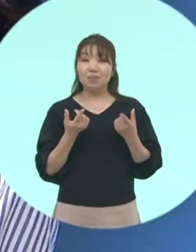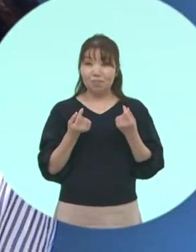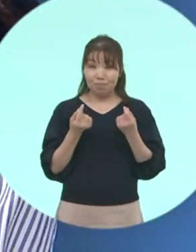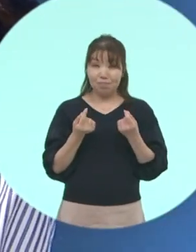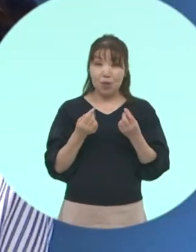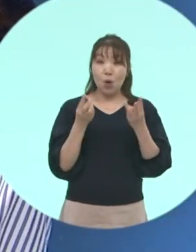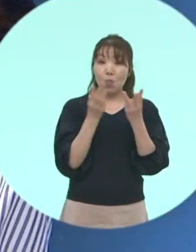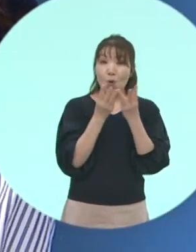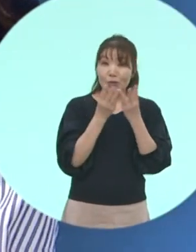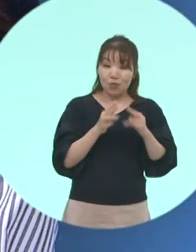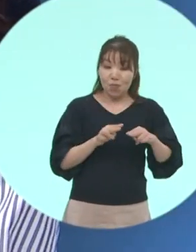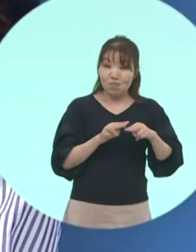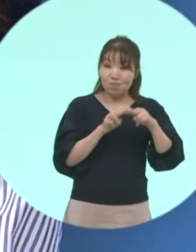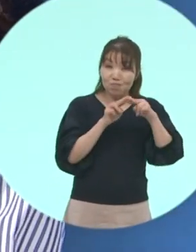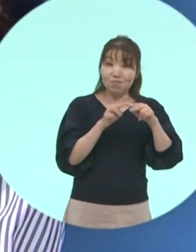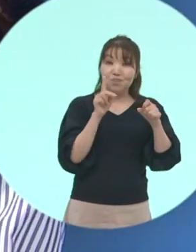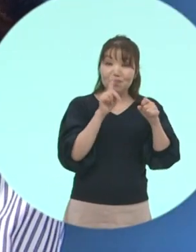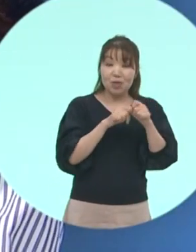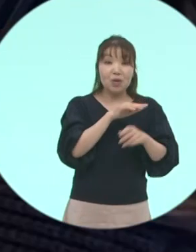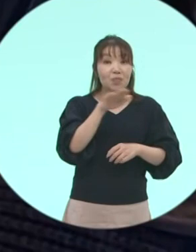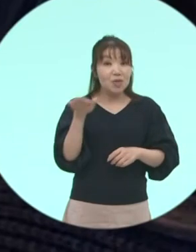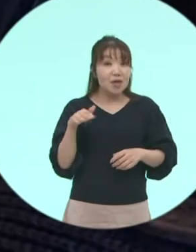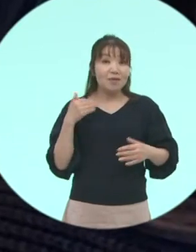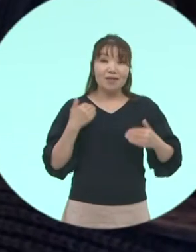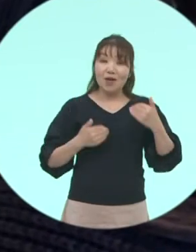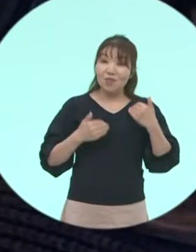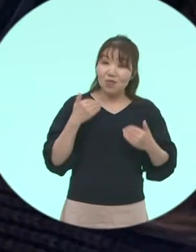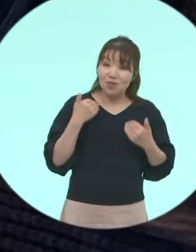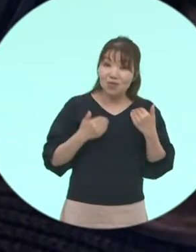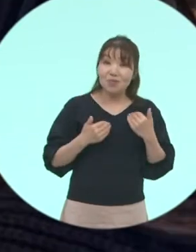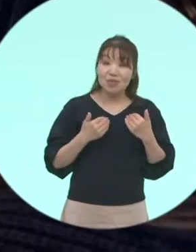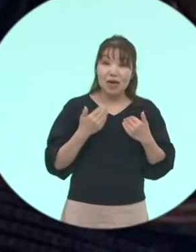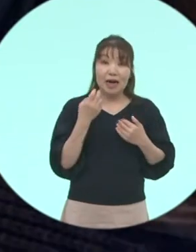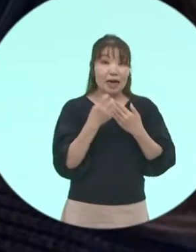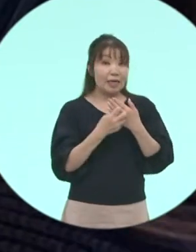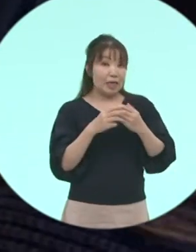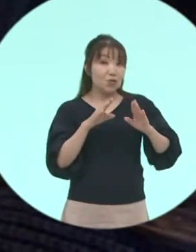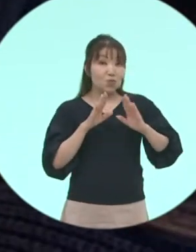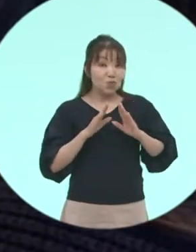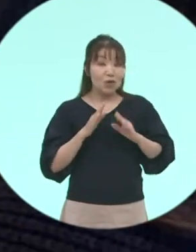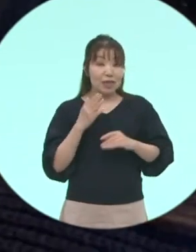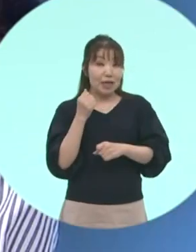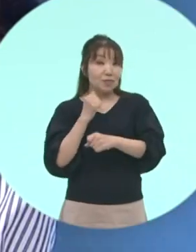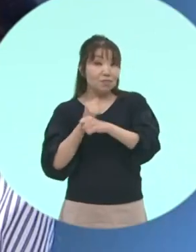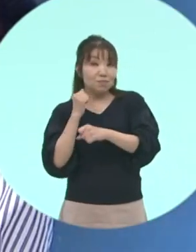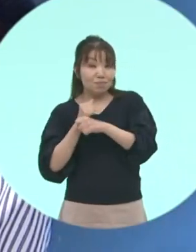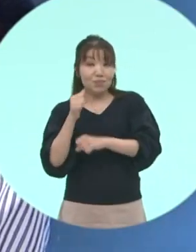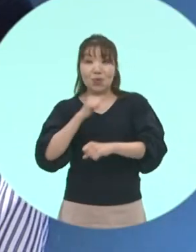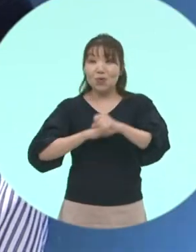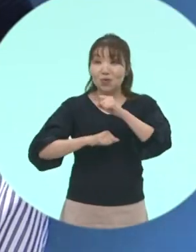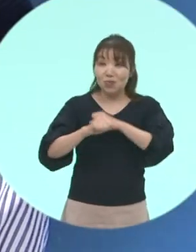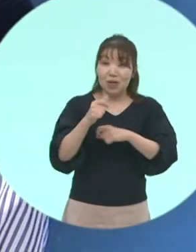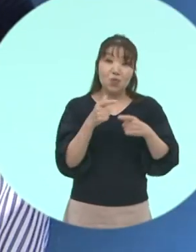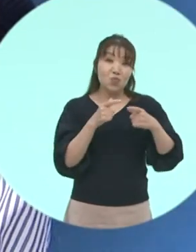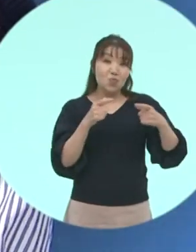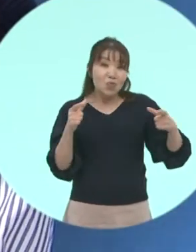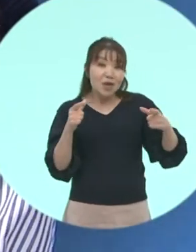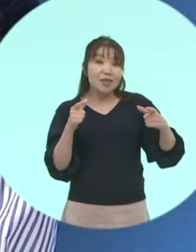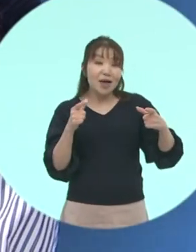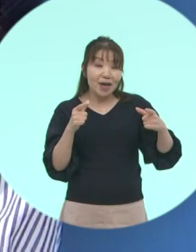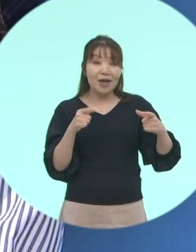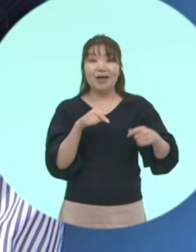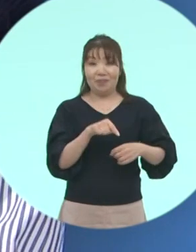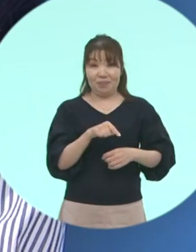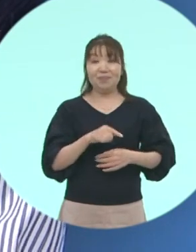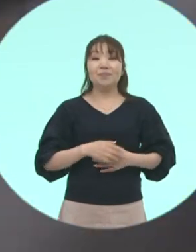康ポイントを集めるために皆さん楽しみながら検診だったり健康づくりに取り組んでいただける方が増えたなという印象を